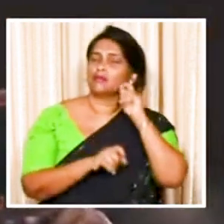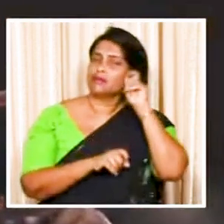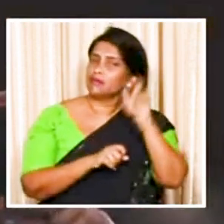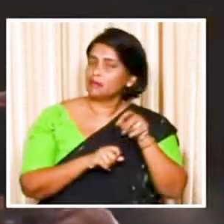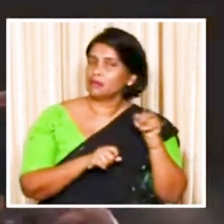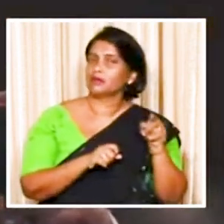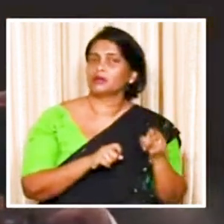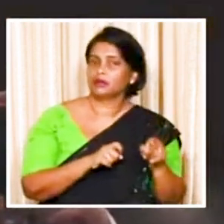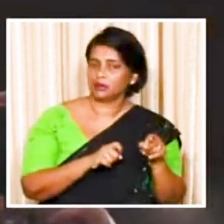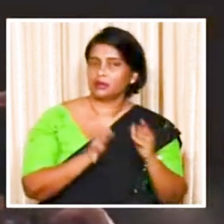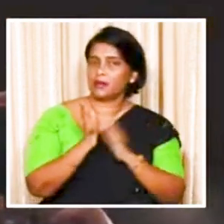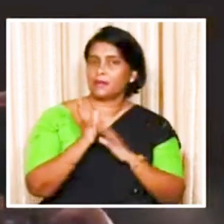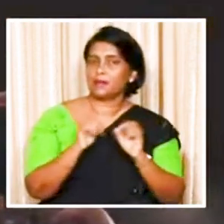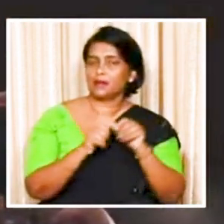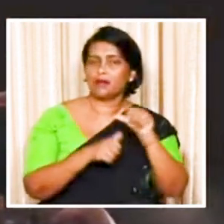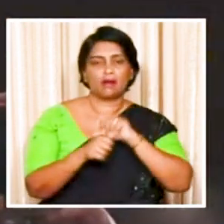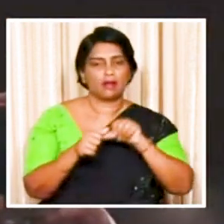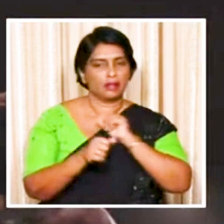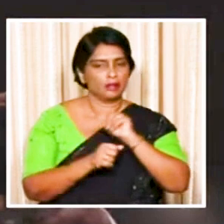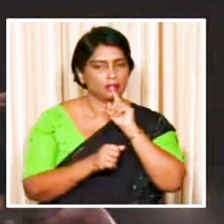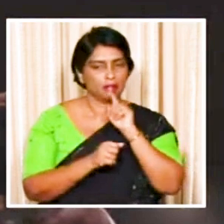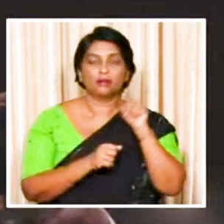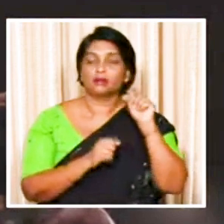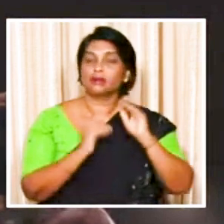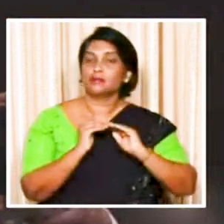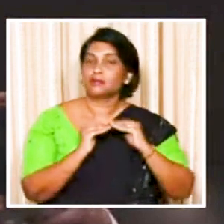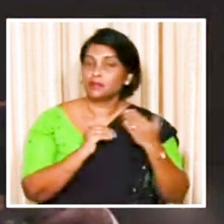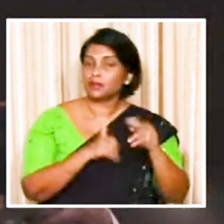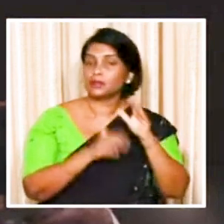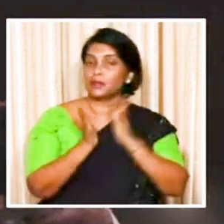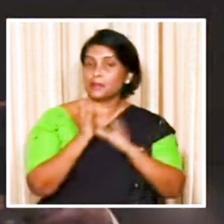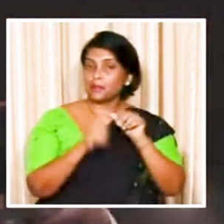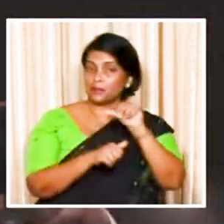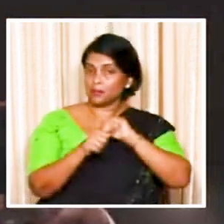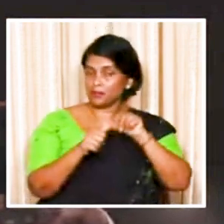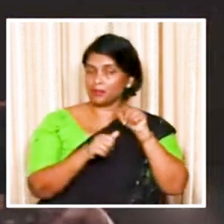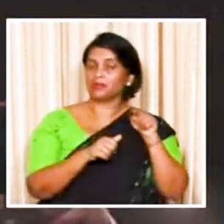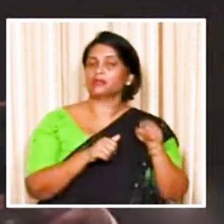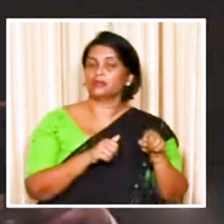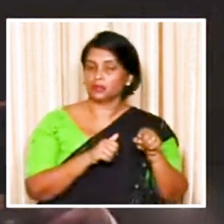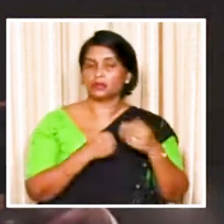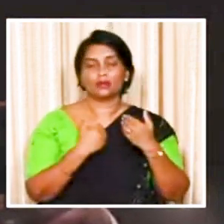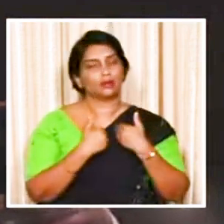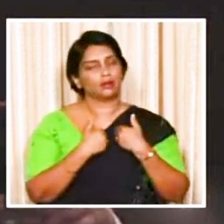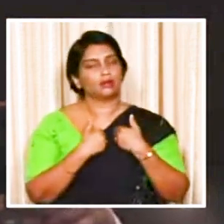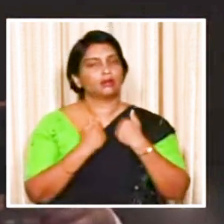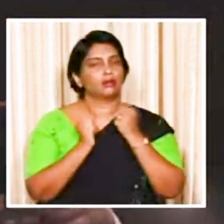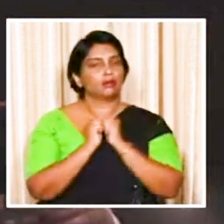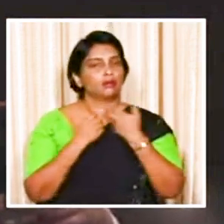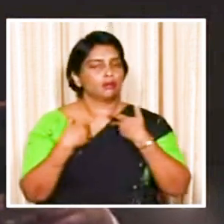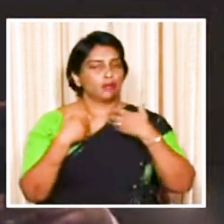இந்த ஊடக நிறுவனத்திலே தனக்கு இருந்த பொறுப்புகளை தான் துறந்து வெளியேறிவிட்டதாகவும்